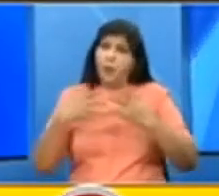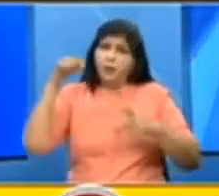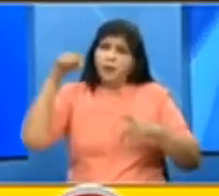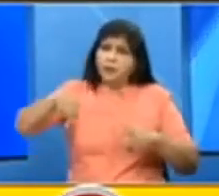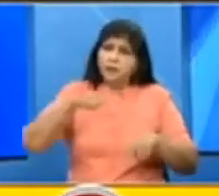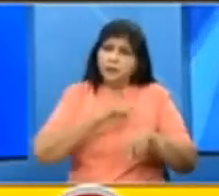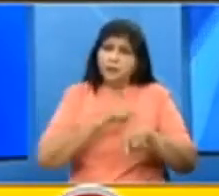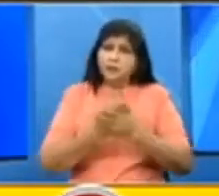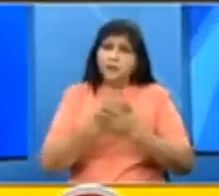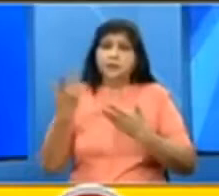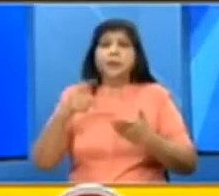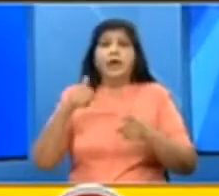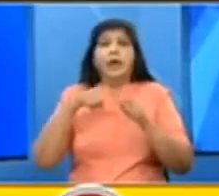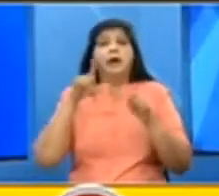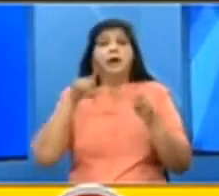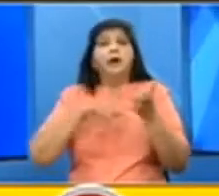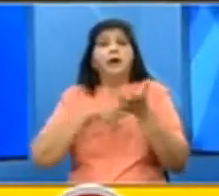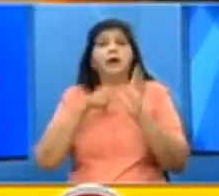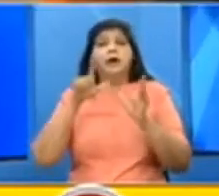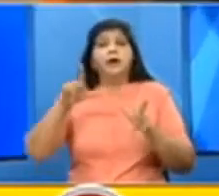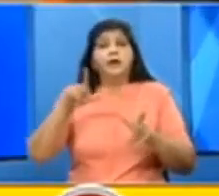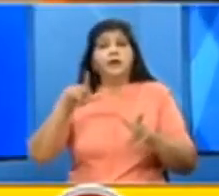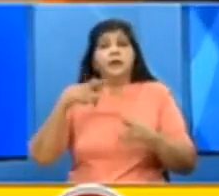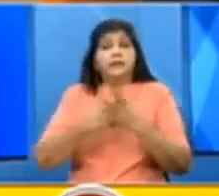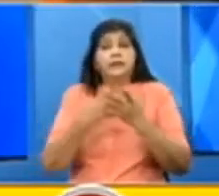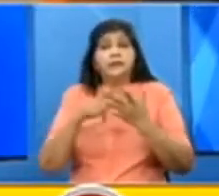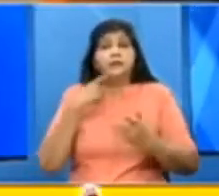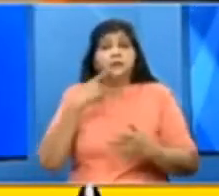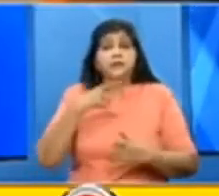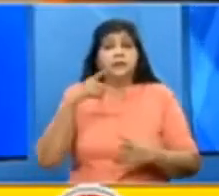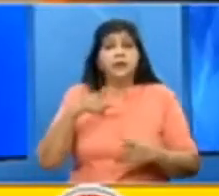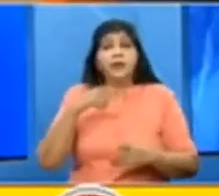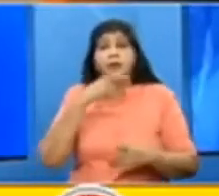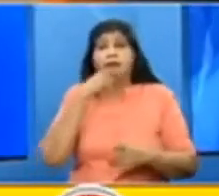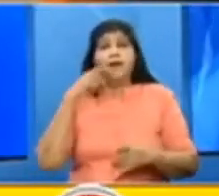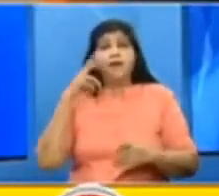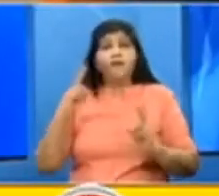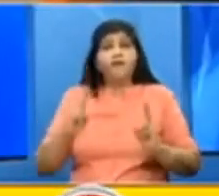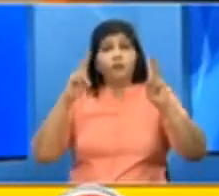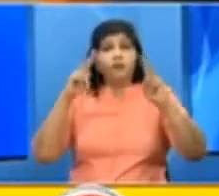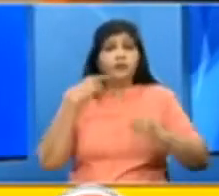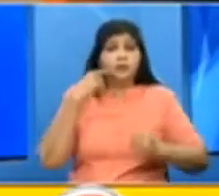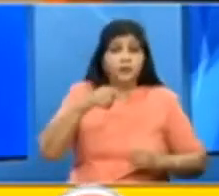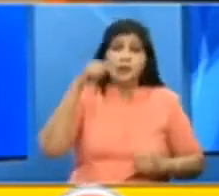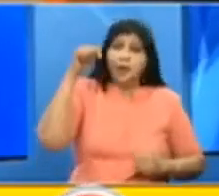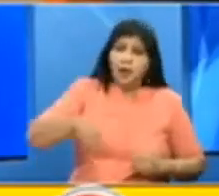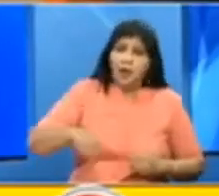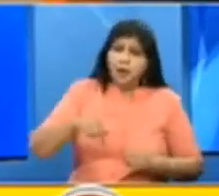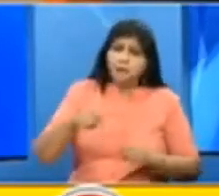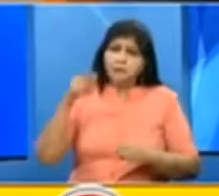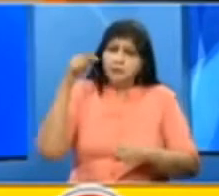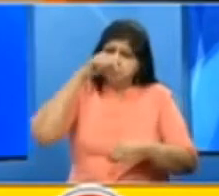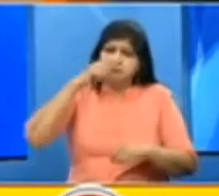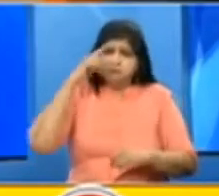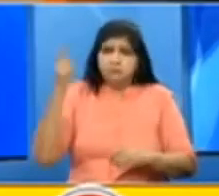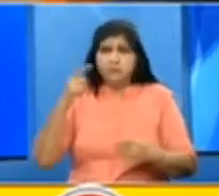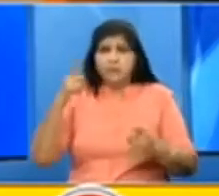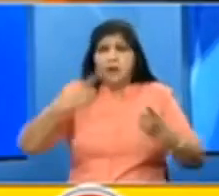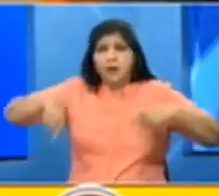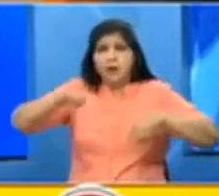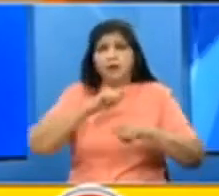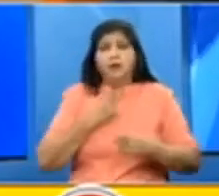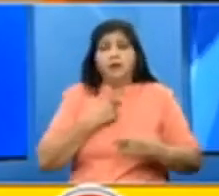ने लाल किले से जो कहा था वो आज भी हम सभी के लिए